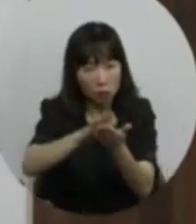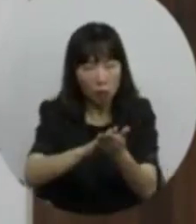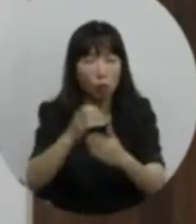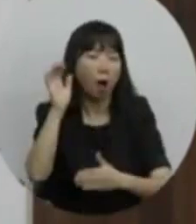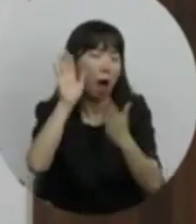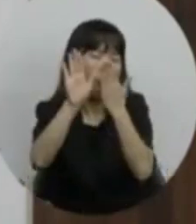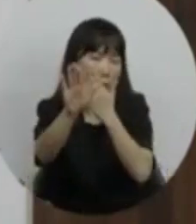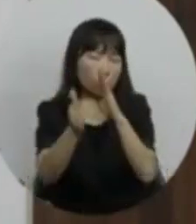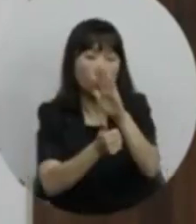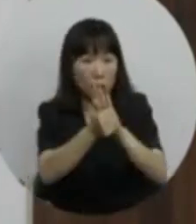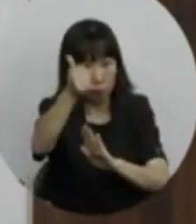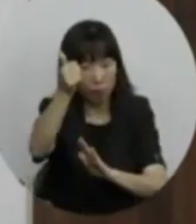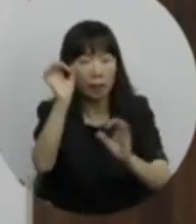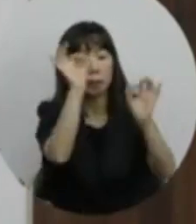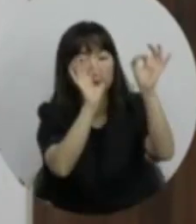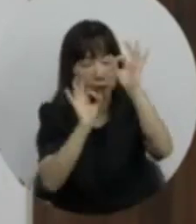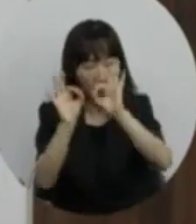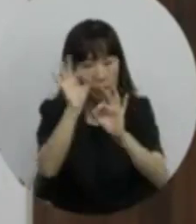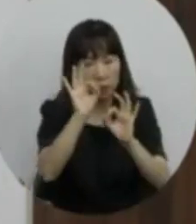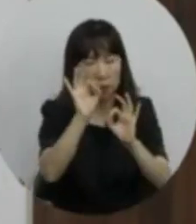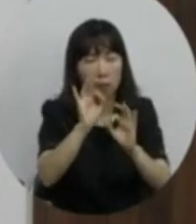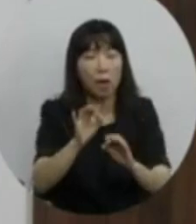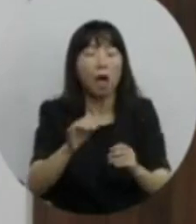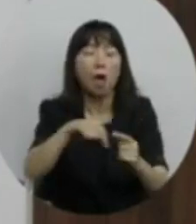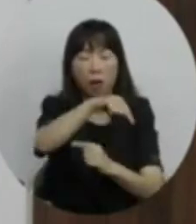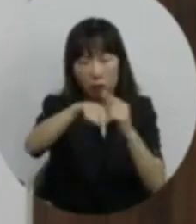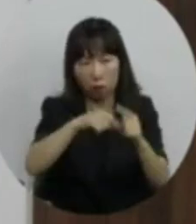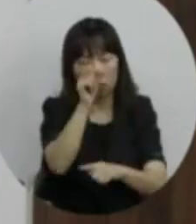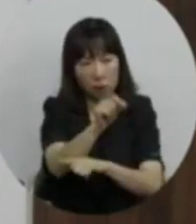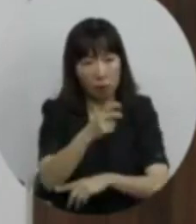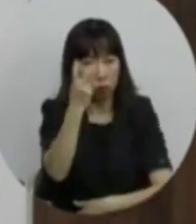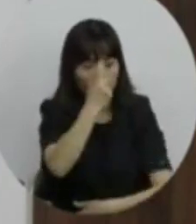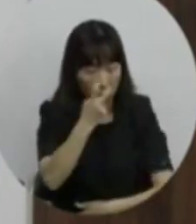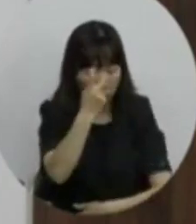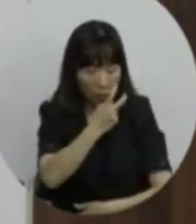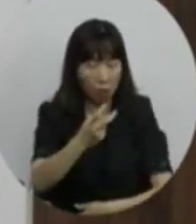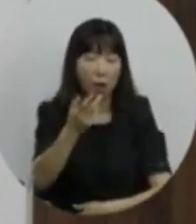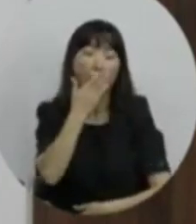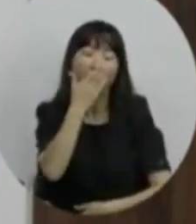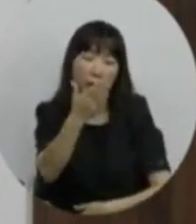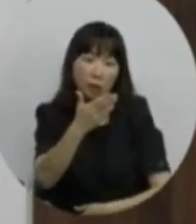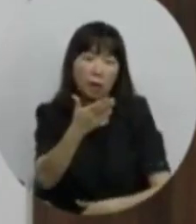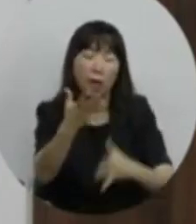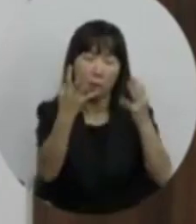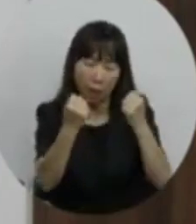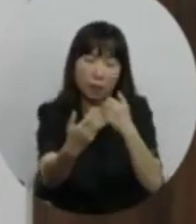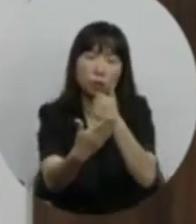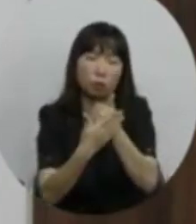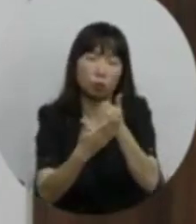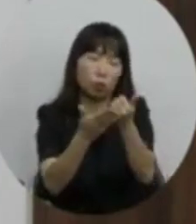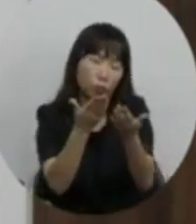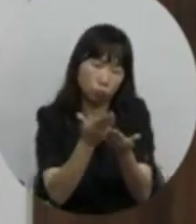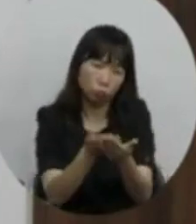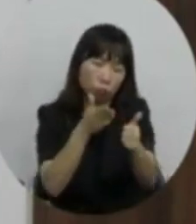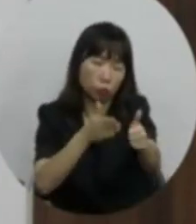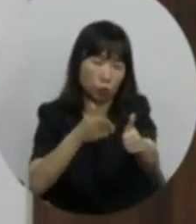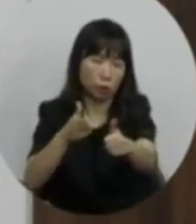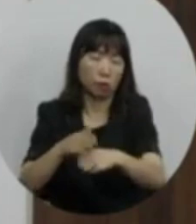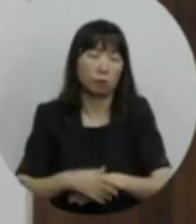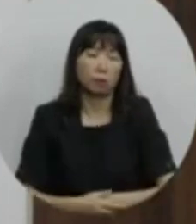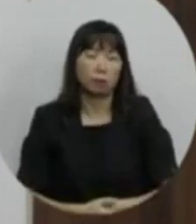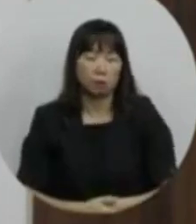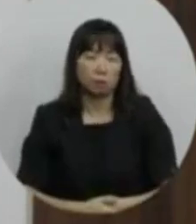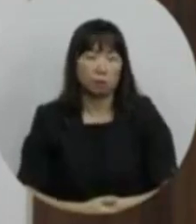미래의 희망을 찾는 행정사무감사가 될 수 있도록 많은 협조를 부탁드립니다. 그런데